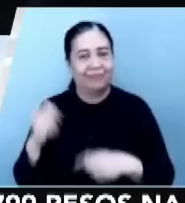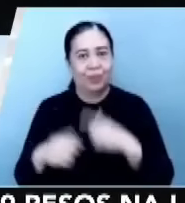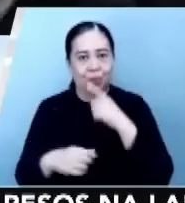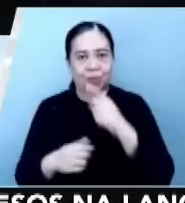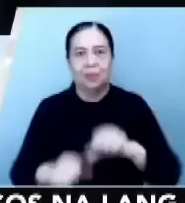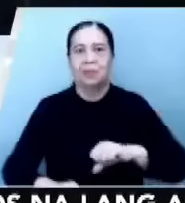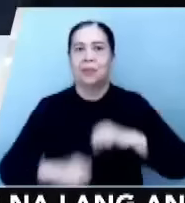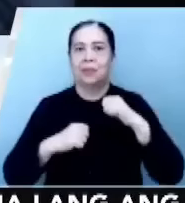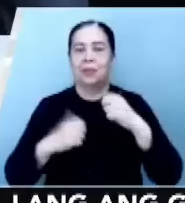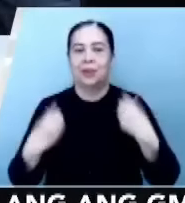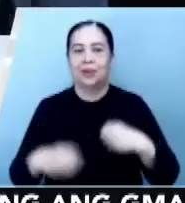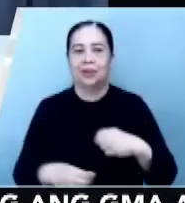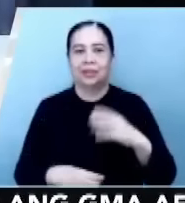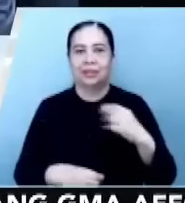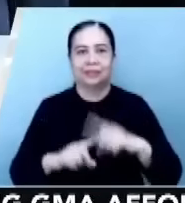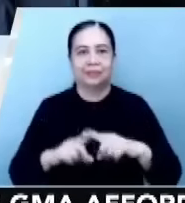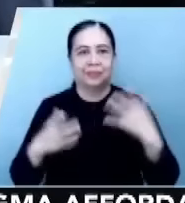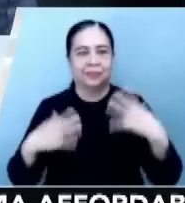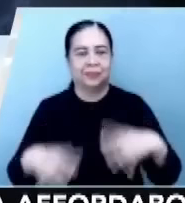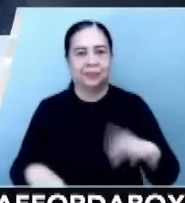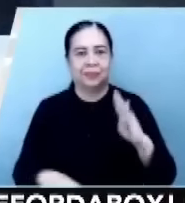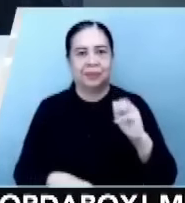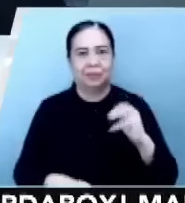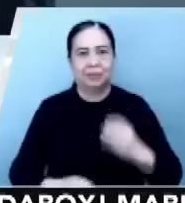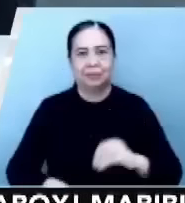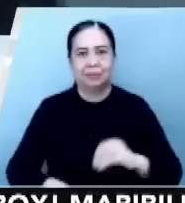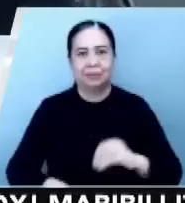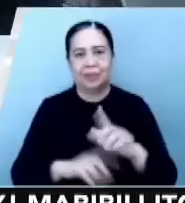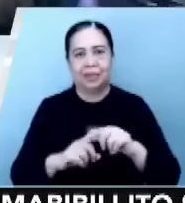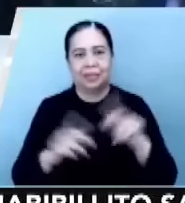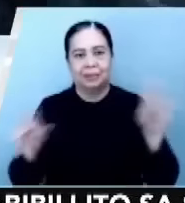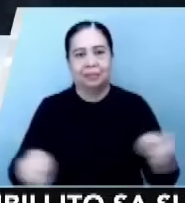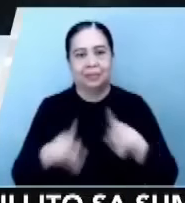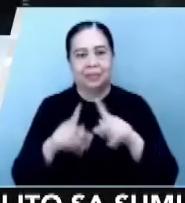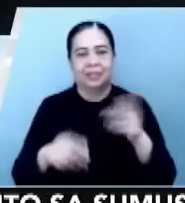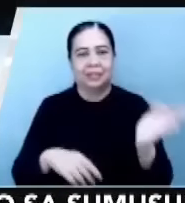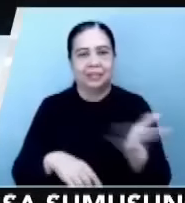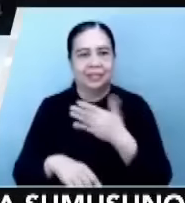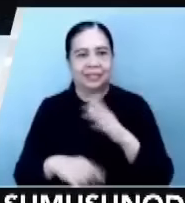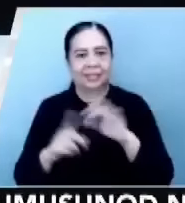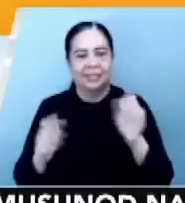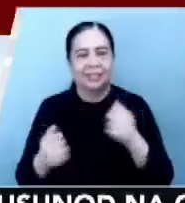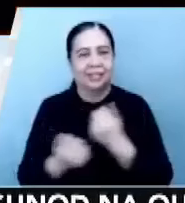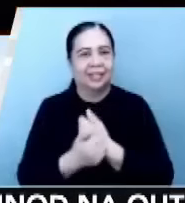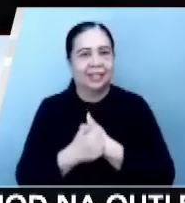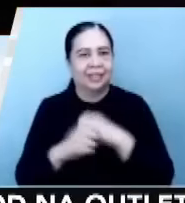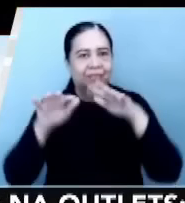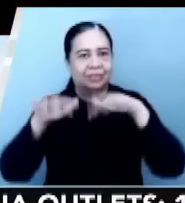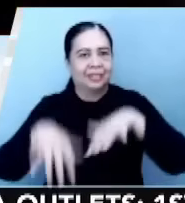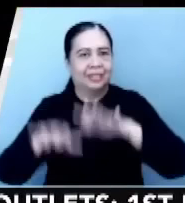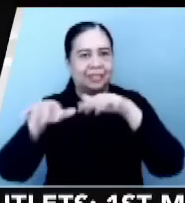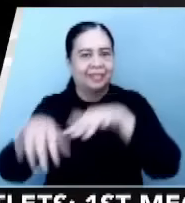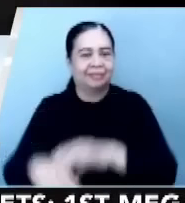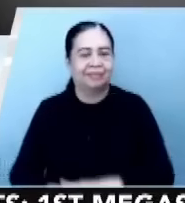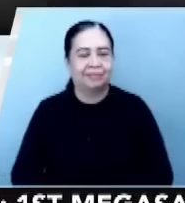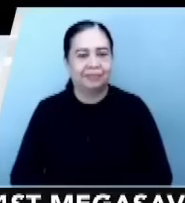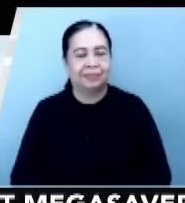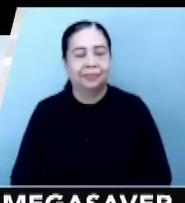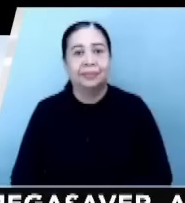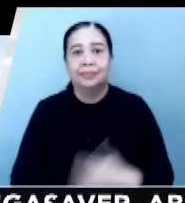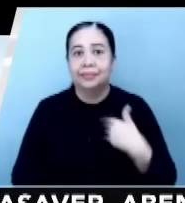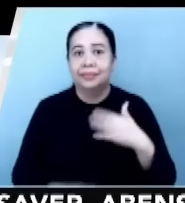ng 50-piece collection ni Bang inspired ng Paris, tennis at kanyang love of the sea. Samantala, naghahanda na